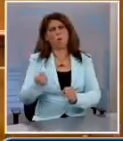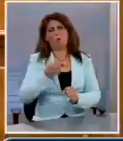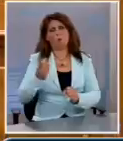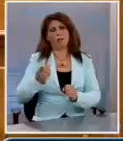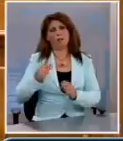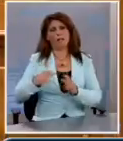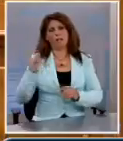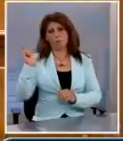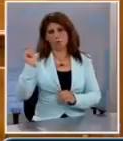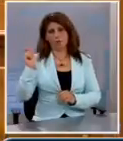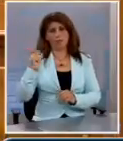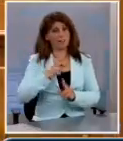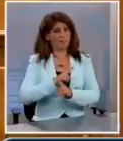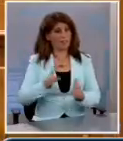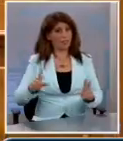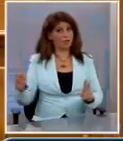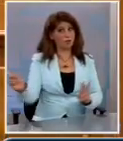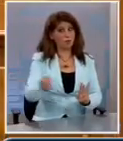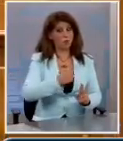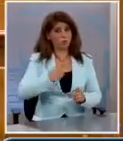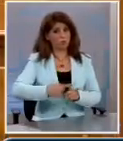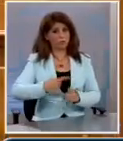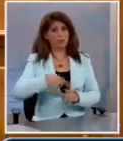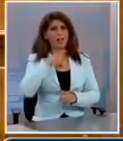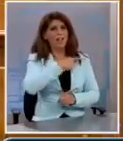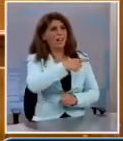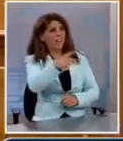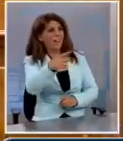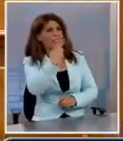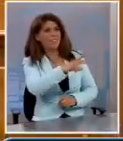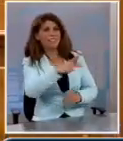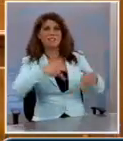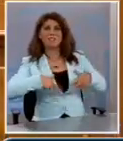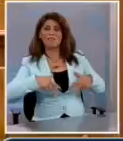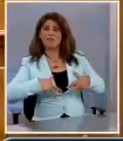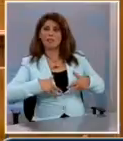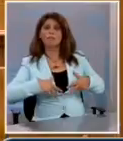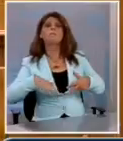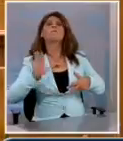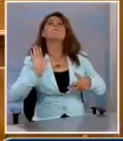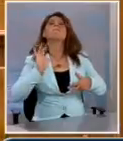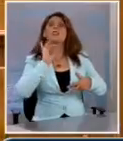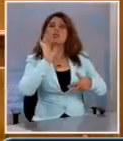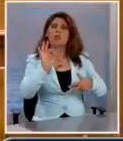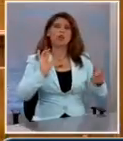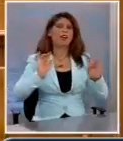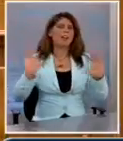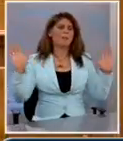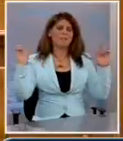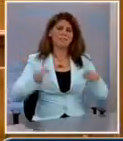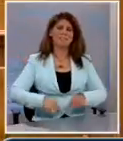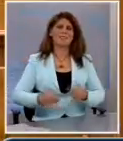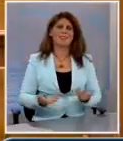είναι πλέον ξεκάθαρο σε όλες και σε όλους ότι αυτή η κυβέρνηση, κυρίες και κύριοι βουλευτές, δεν επιδιώκει καμία συνένεση.